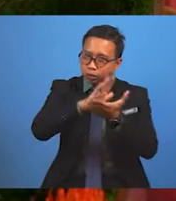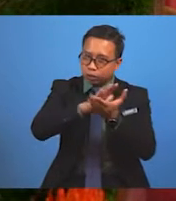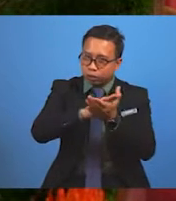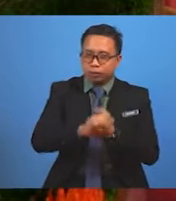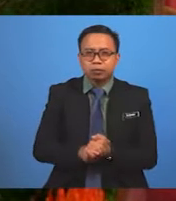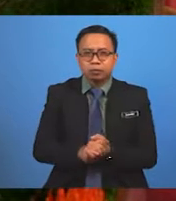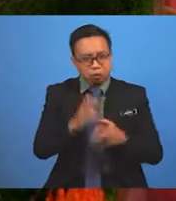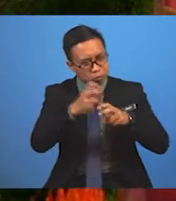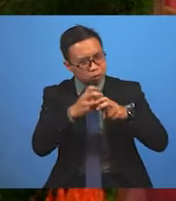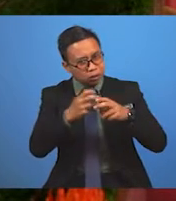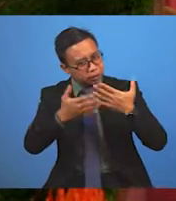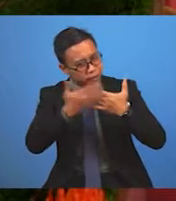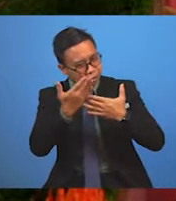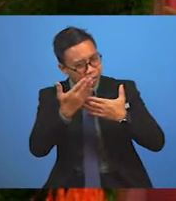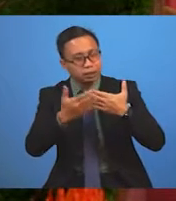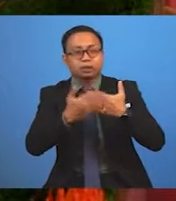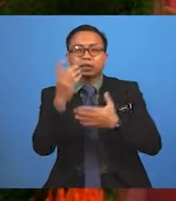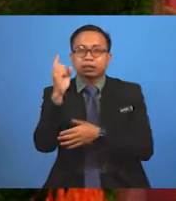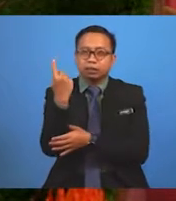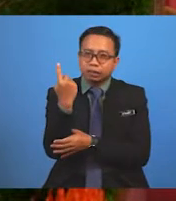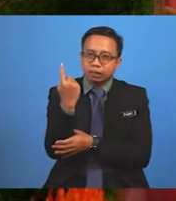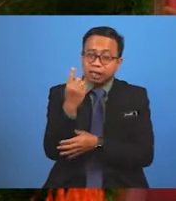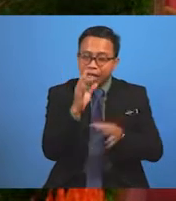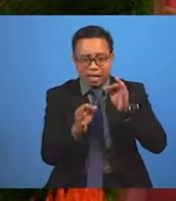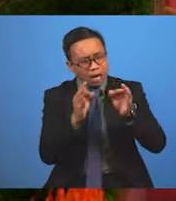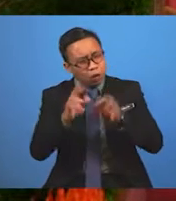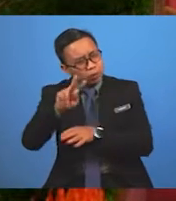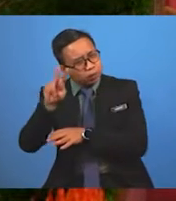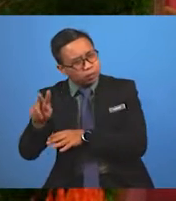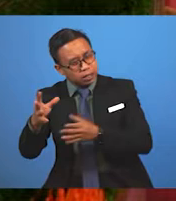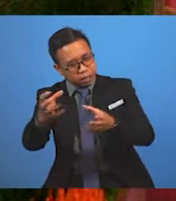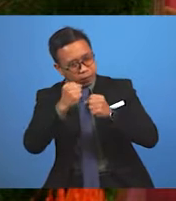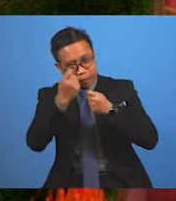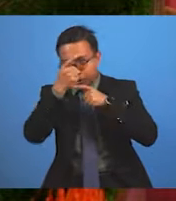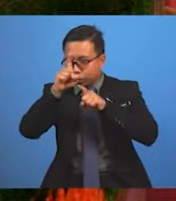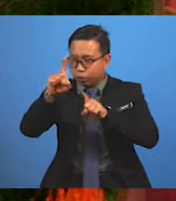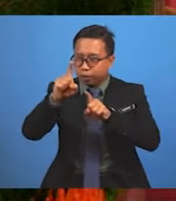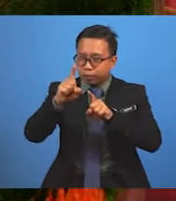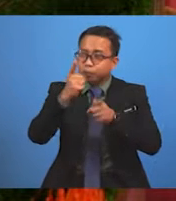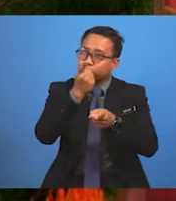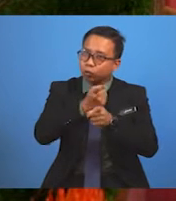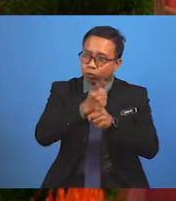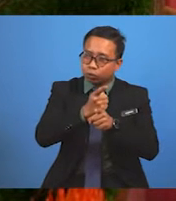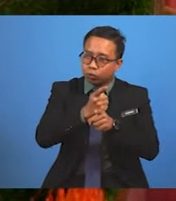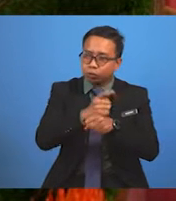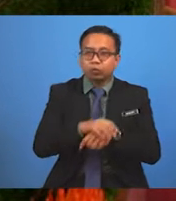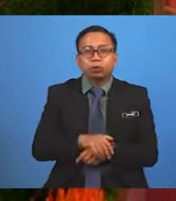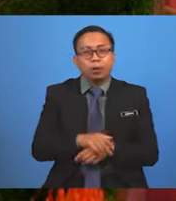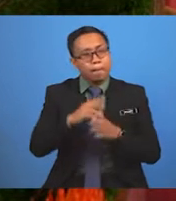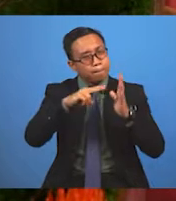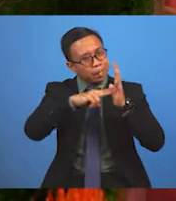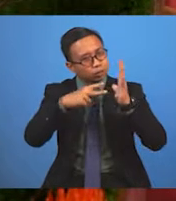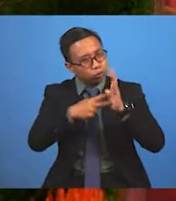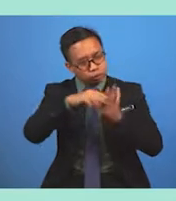tak soalan tadi? Mudah sahaja kan? Kalau pelajar-pelajar dapat menjawab dengan pantas, bermakna